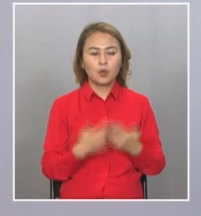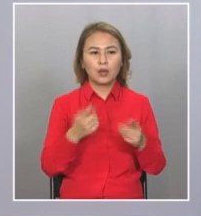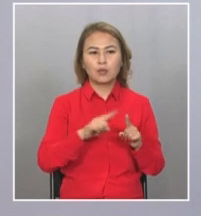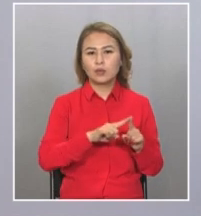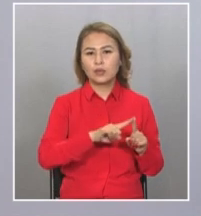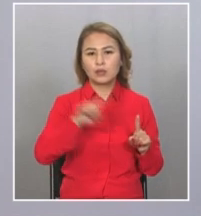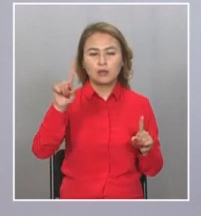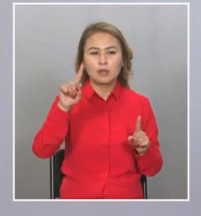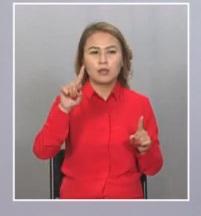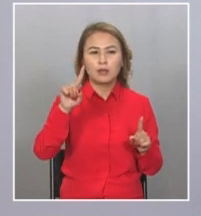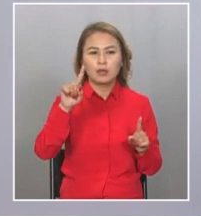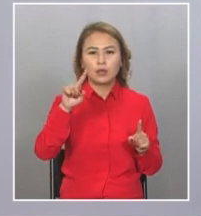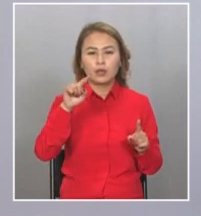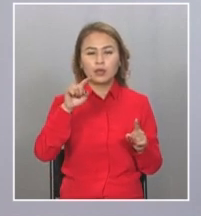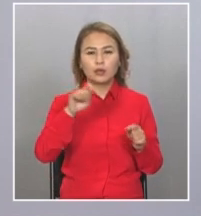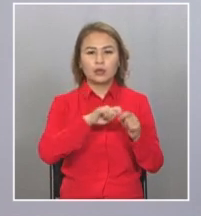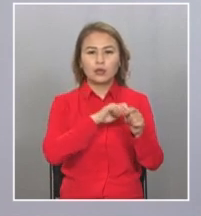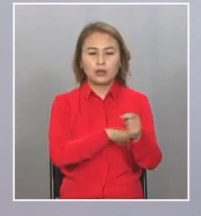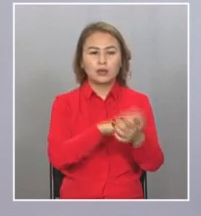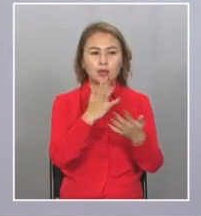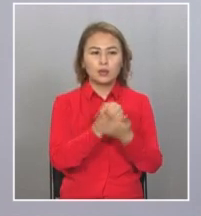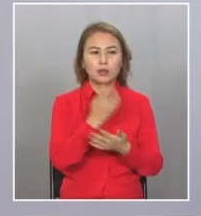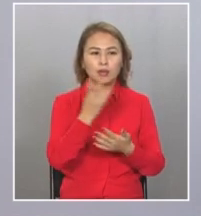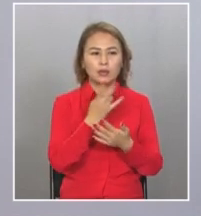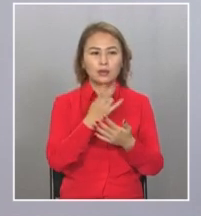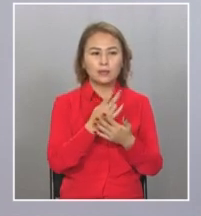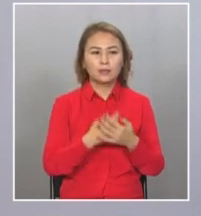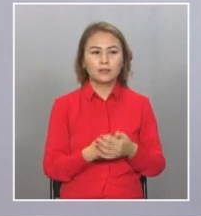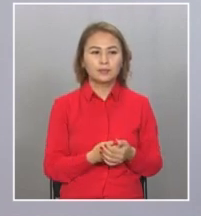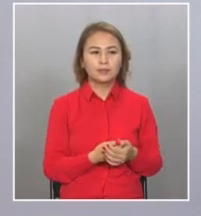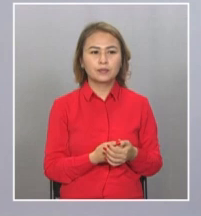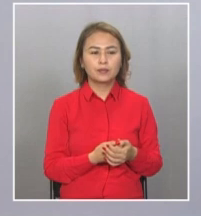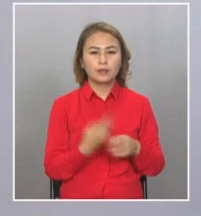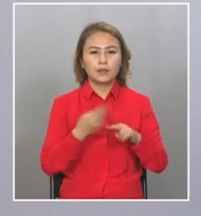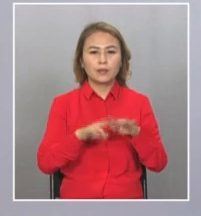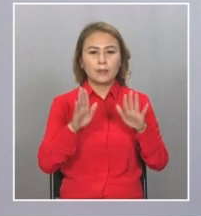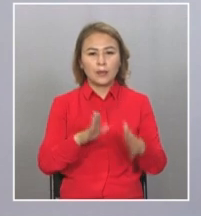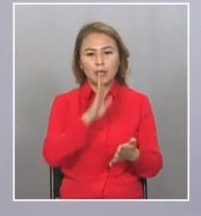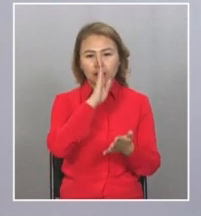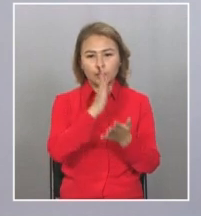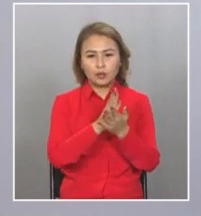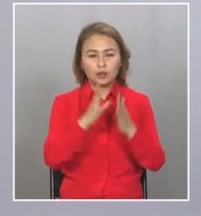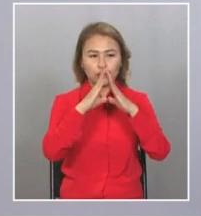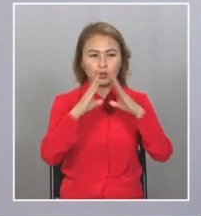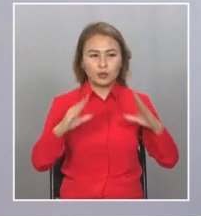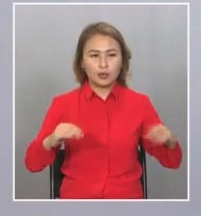мынау баспалдақтың ұзындығын табу керек. Енді біз қарап отырсақ, бұл бізде тік бұрышты үш бұрыштың